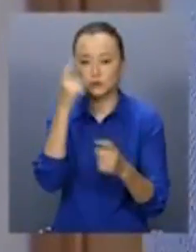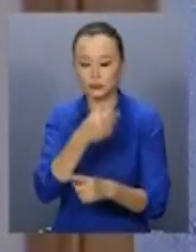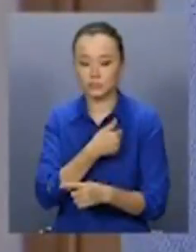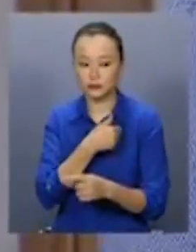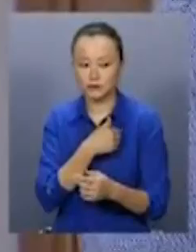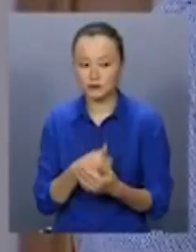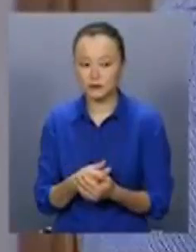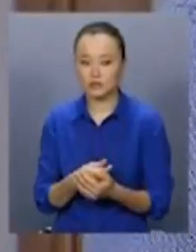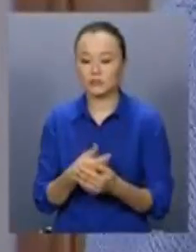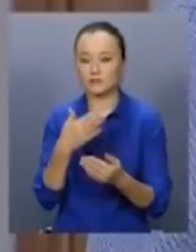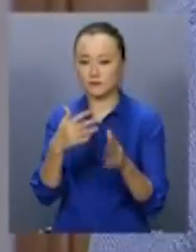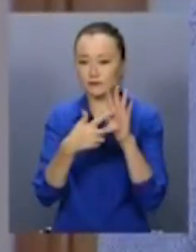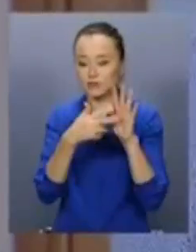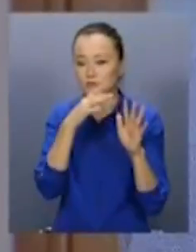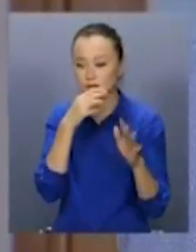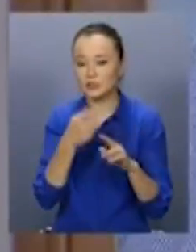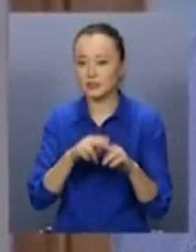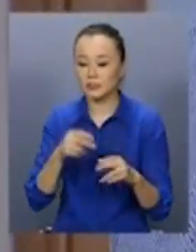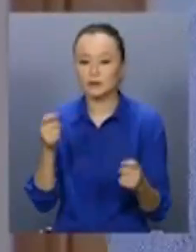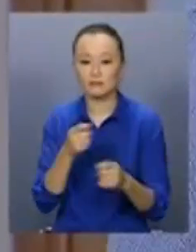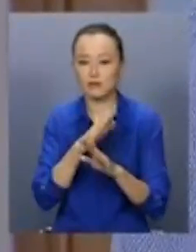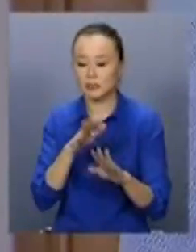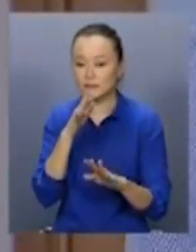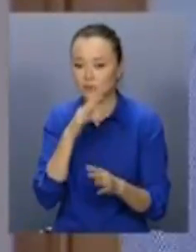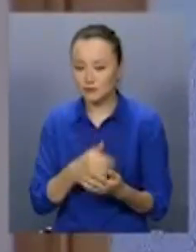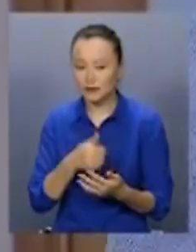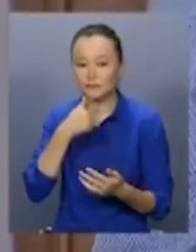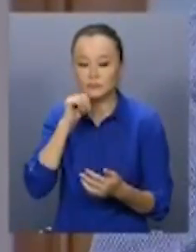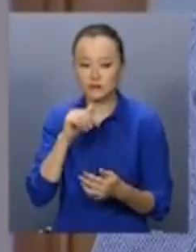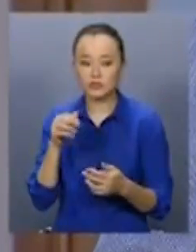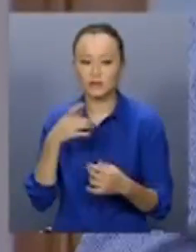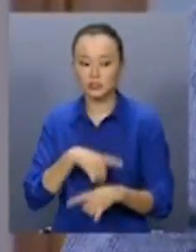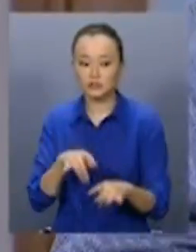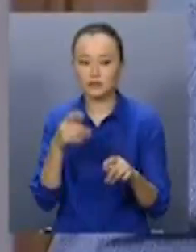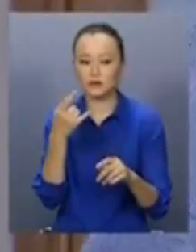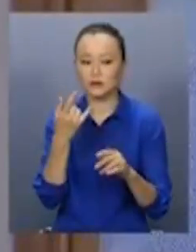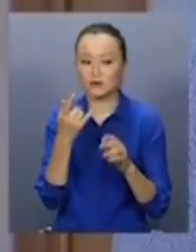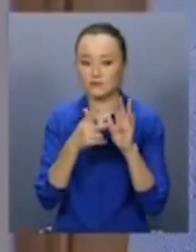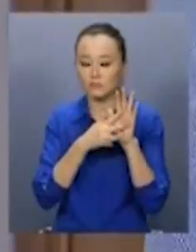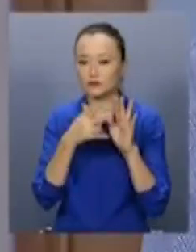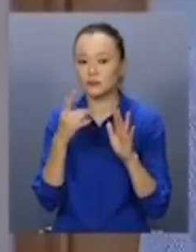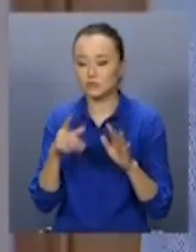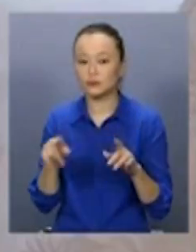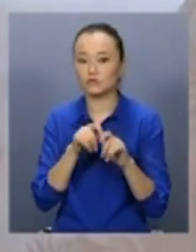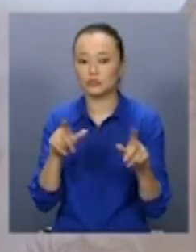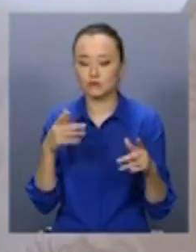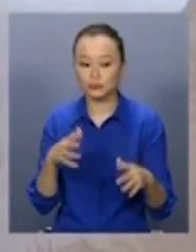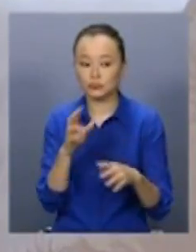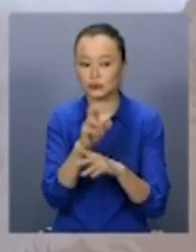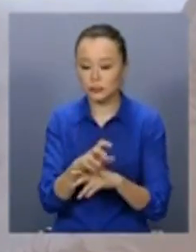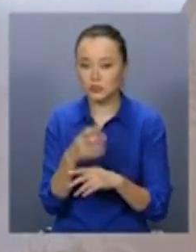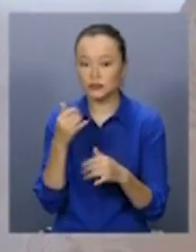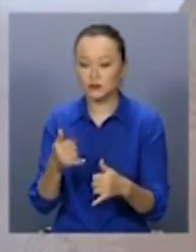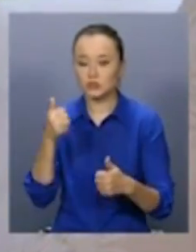рахмет. Шыны керек 8 жыл ол аз уақыт емес. Аз уақыт. Кеше дүниеге келген бала 8 жаста, демек ол да мектепке баратын уақыт болды. Қазір